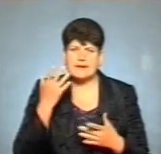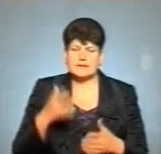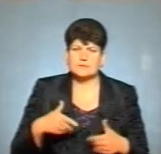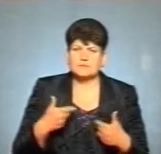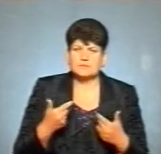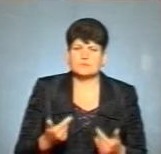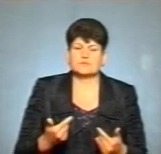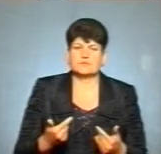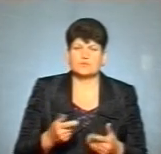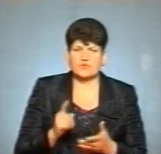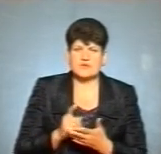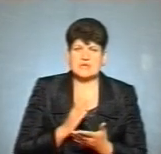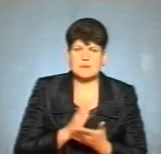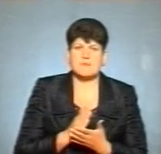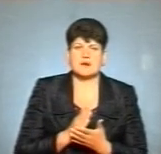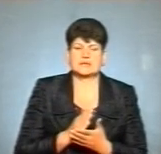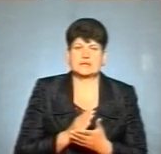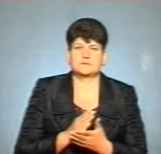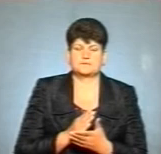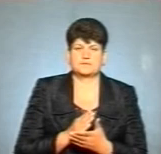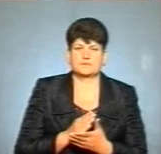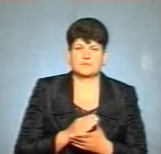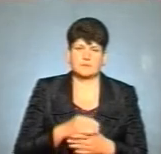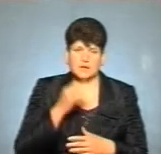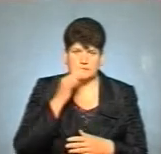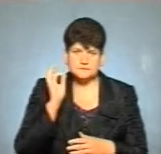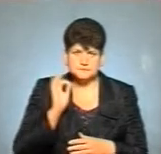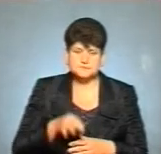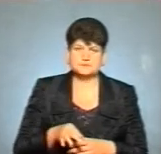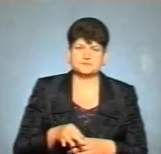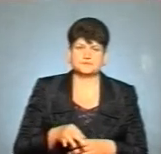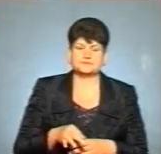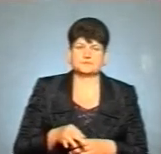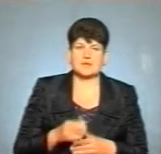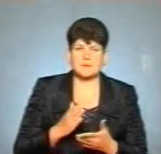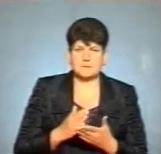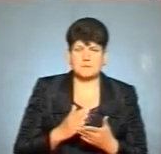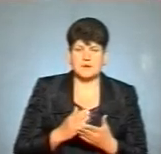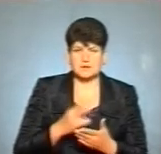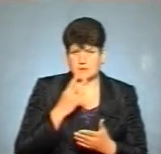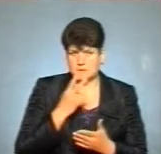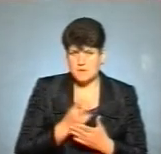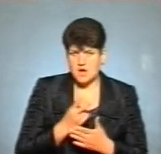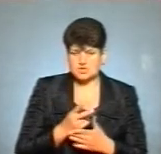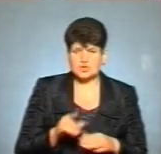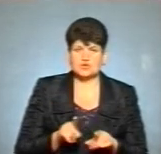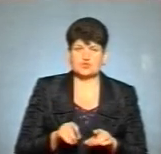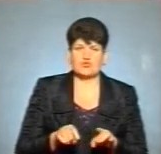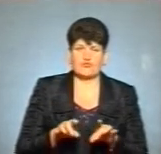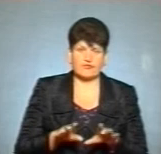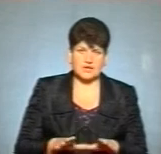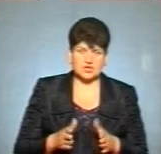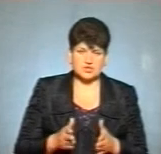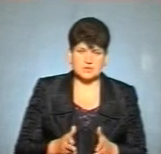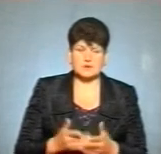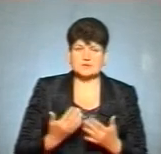ідеї, вони повинні мати певну репутацію, звичайно ж. Тобто, перш мати за все, конструктивне це бачення щодо вирішення. Абсолютно.